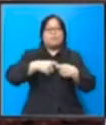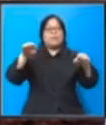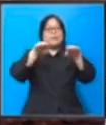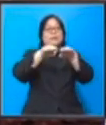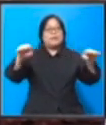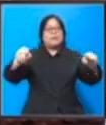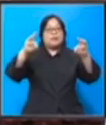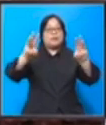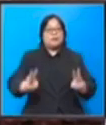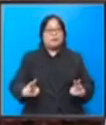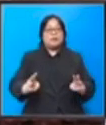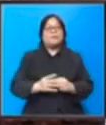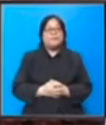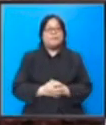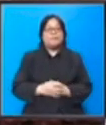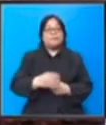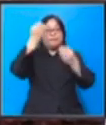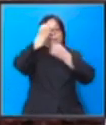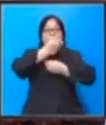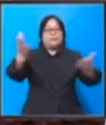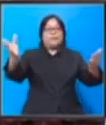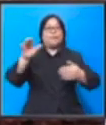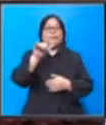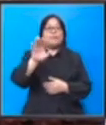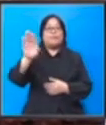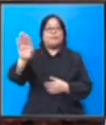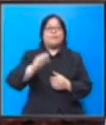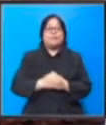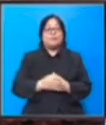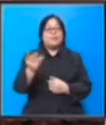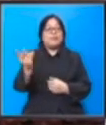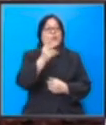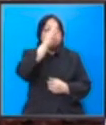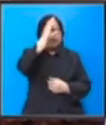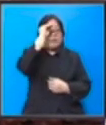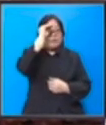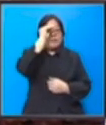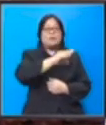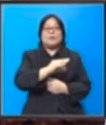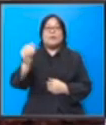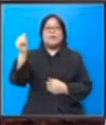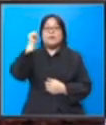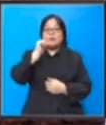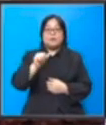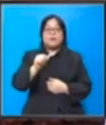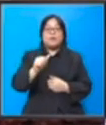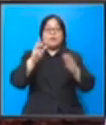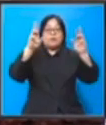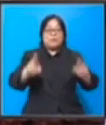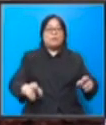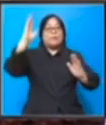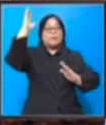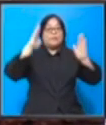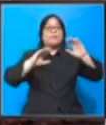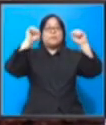taraf kewarganegaraan. Untuk makluman ahli yang berhormat, kedua-dua lelaki dan wanita warga negara